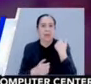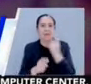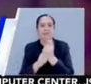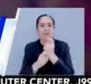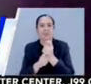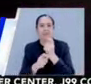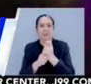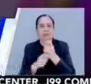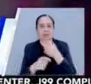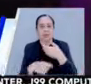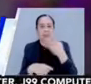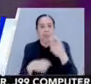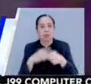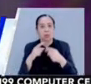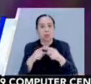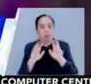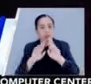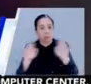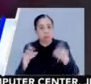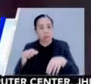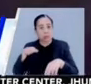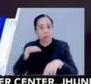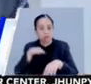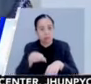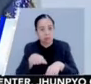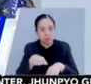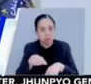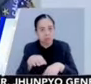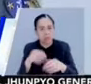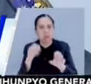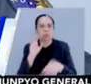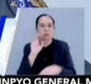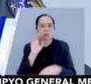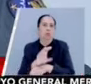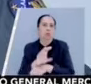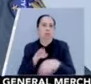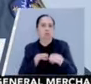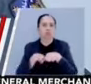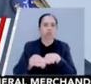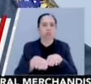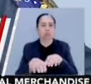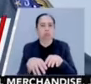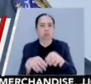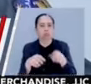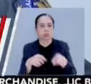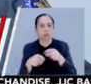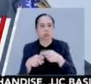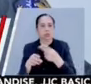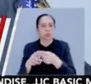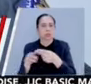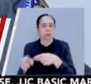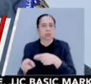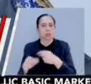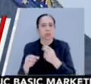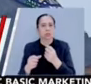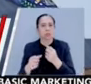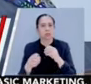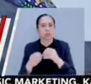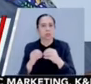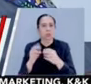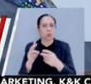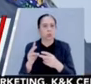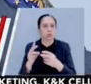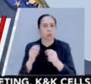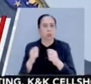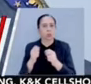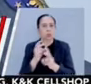Nang pwede nang umabante, pinipilit na unahan ito, mag-overtake itong si ating si vehicle 2 na